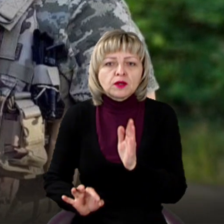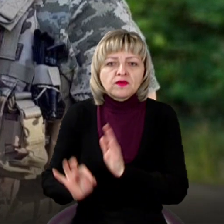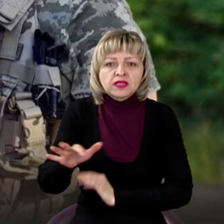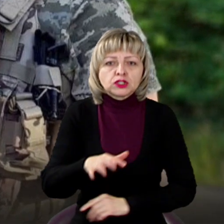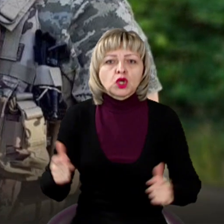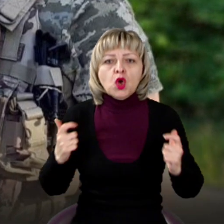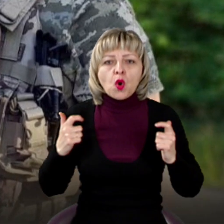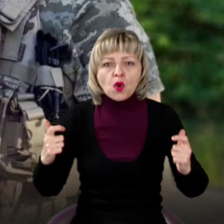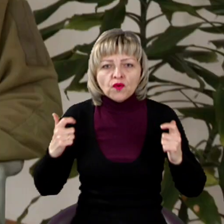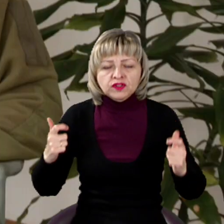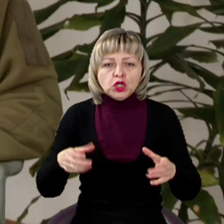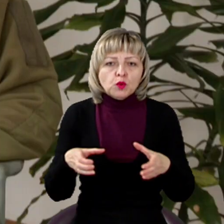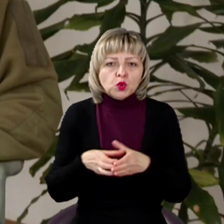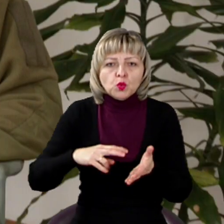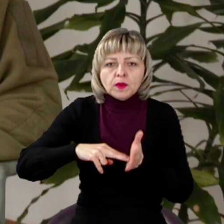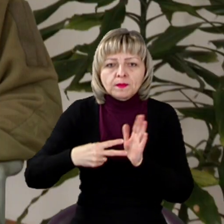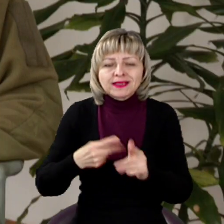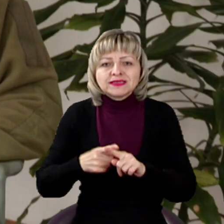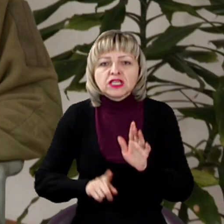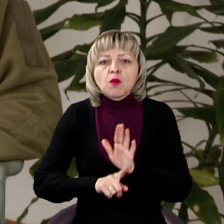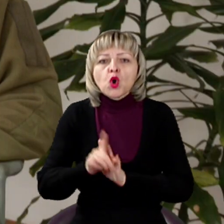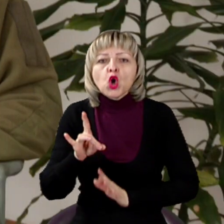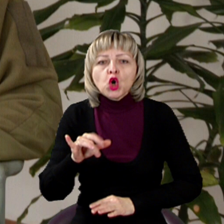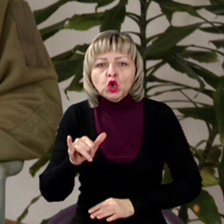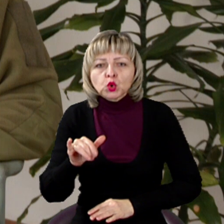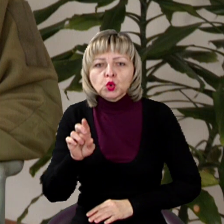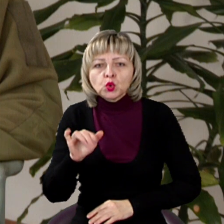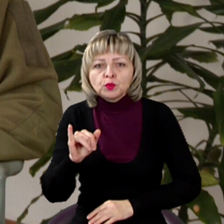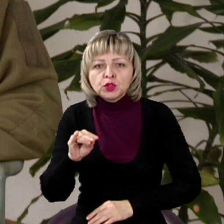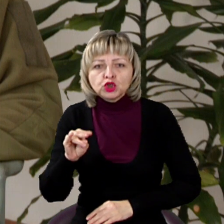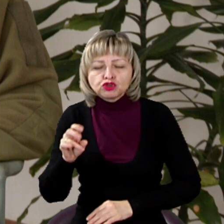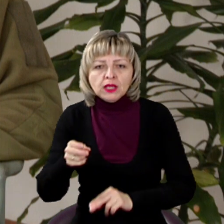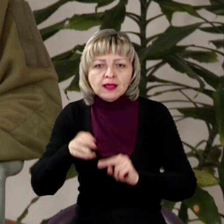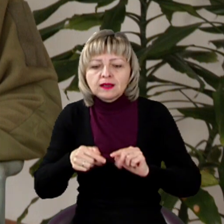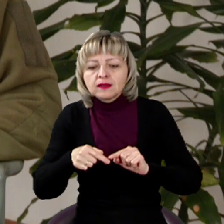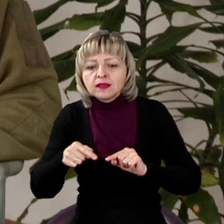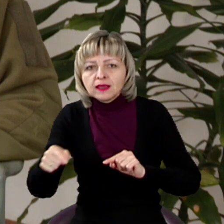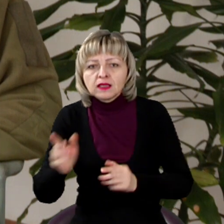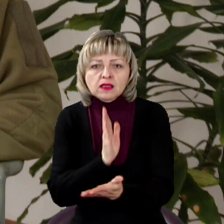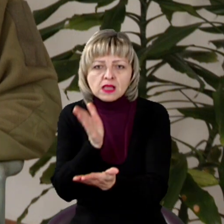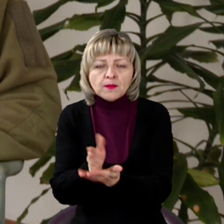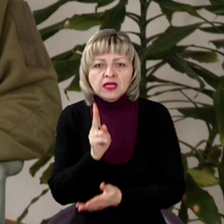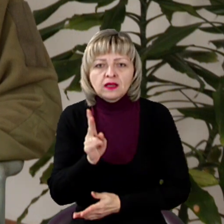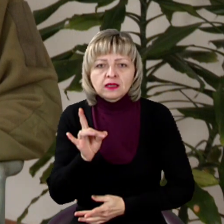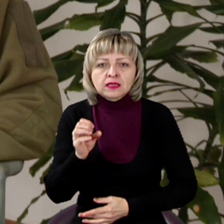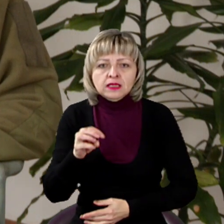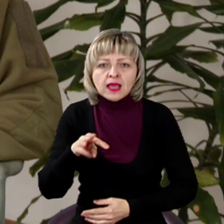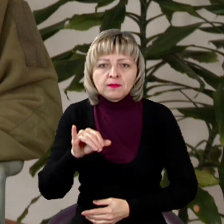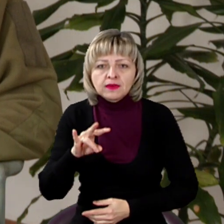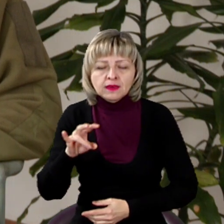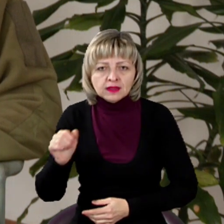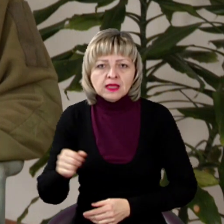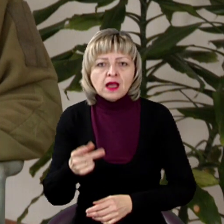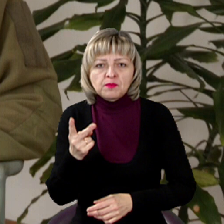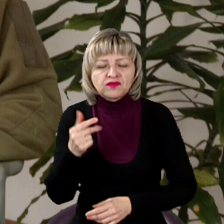офіцером групи планування. Оце починаючи з рубіжного, закінчуючи напрямком Кремінної. Півтора року по Сході,